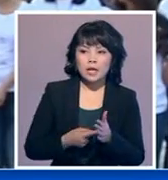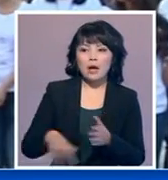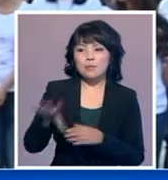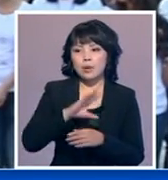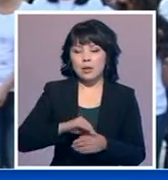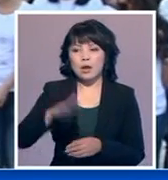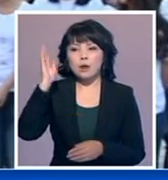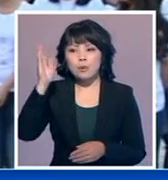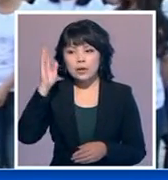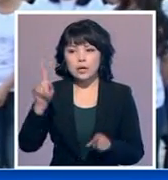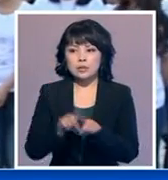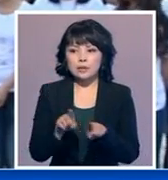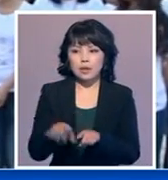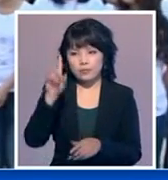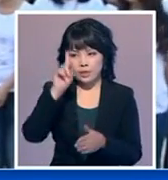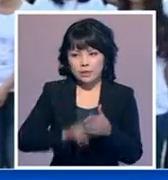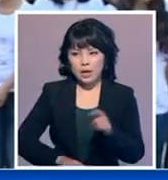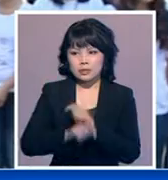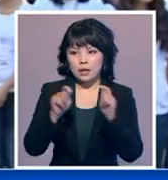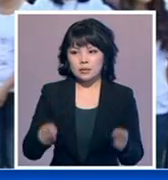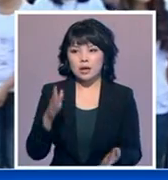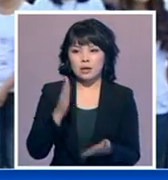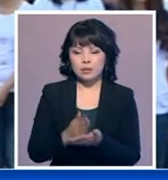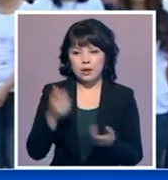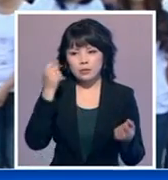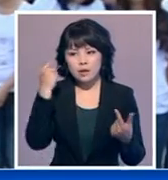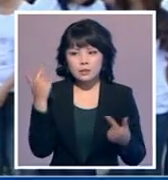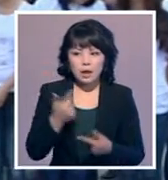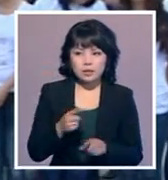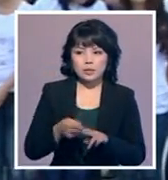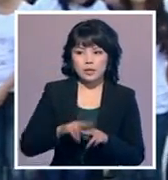әрбір болашаққа деген жаңағы сенімін де арттыра білетініміз ол анық.